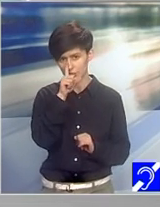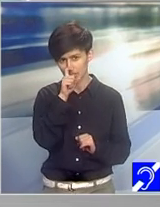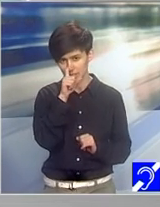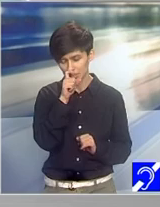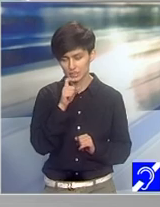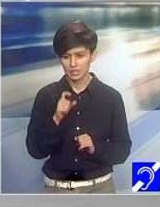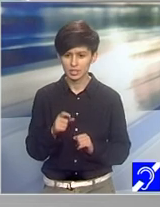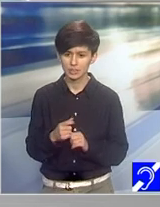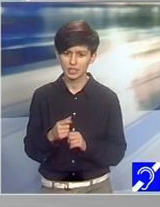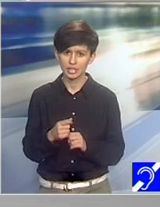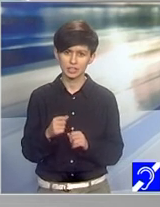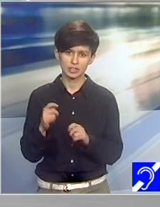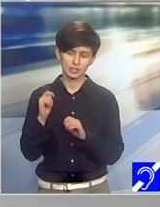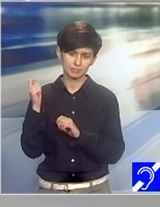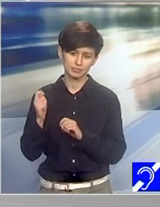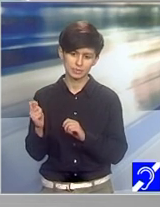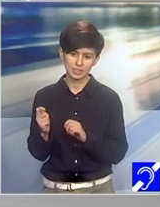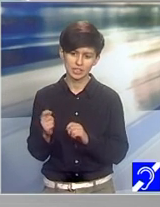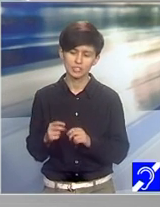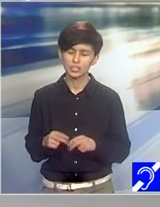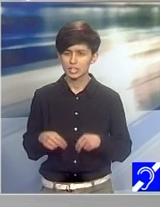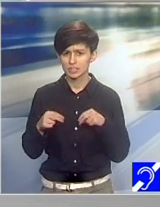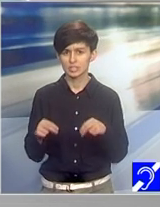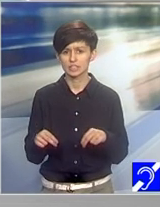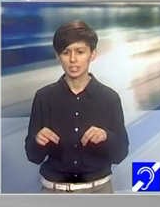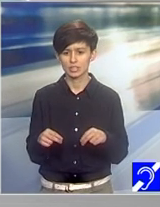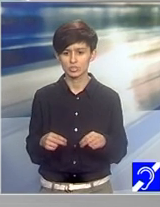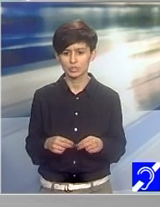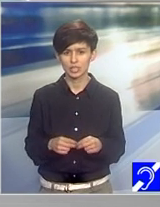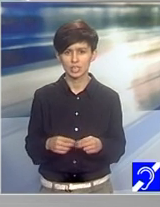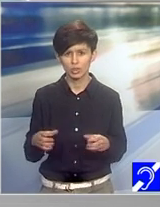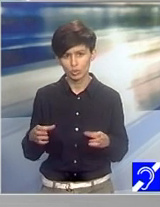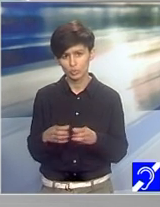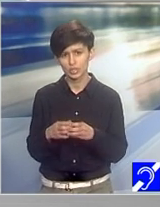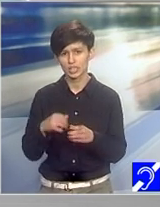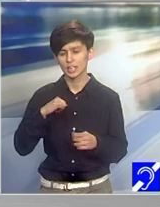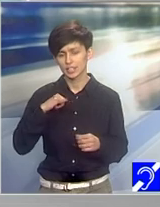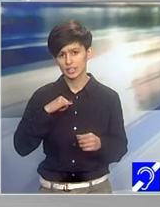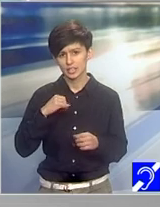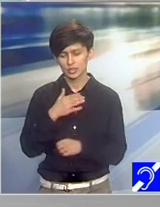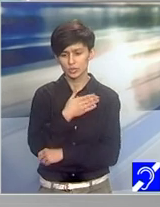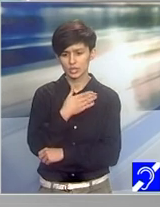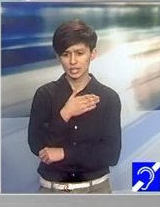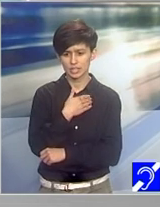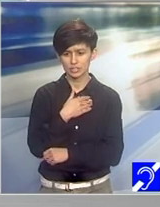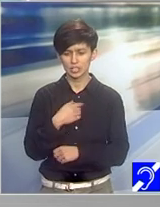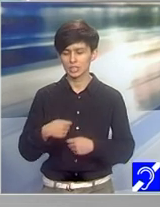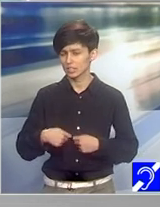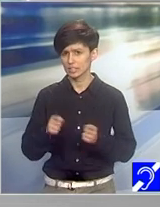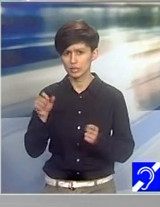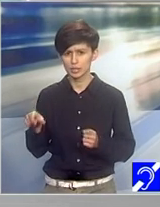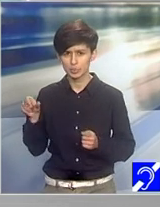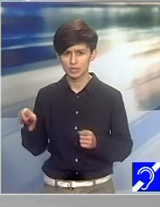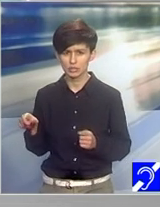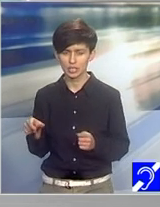țară, să se ajungă la o armonizare a interesului național, atât de către liberal, conservator, radicali,